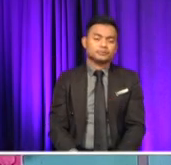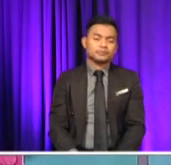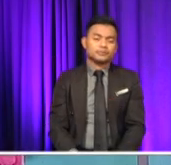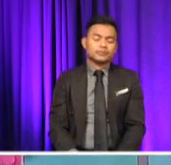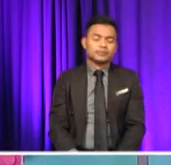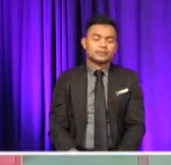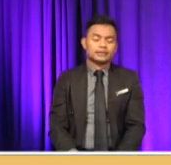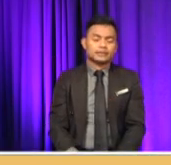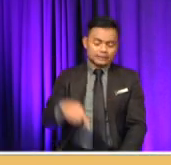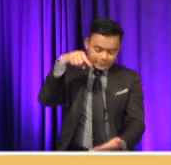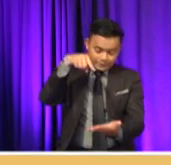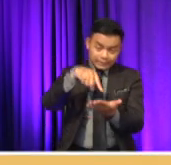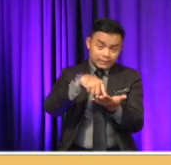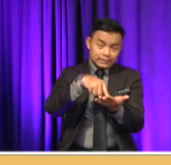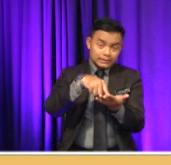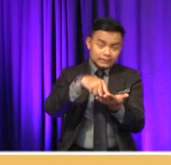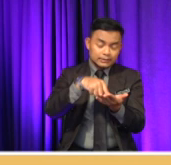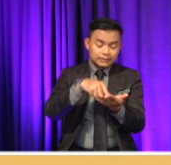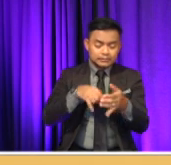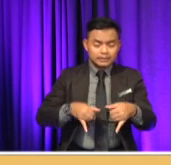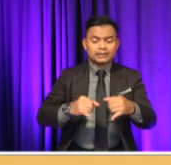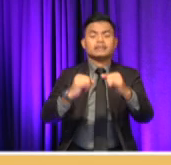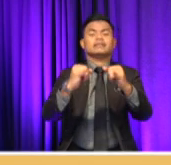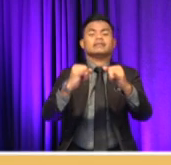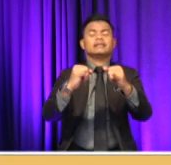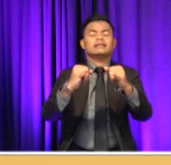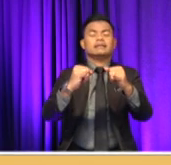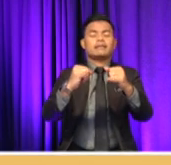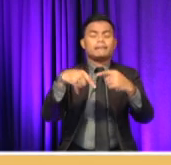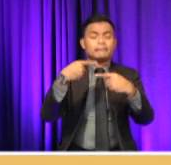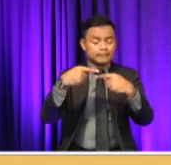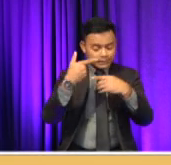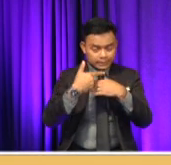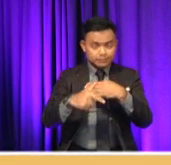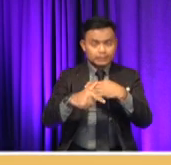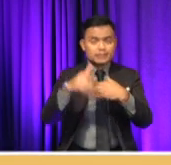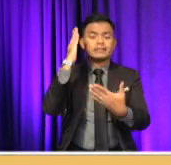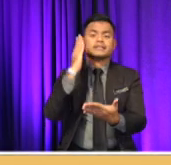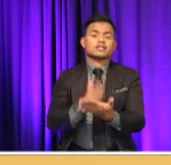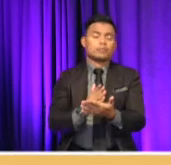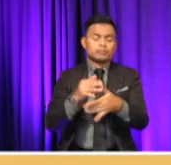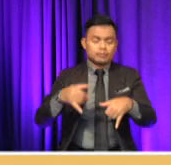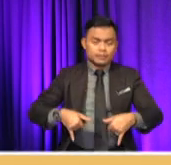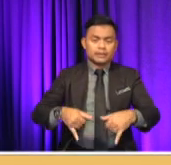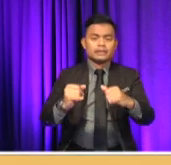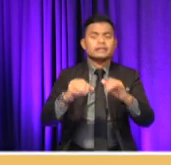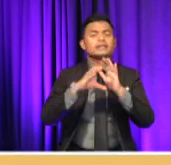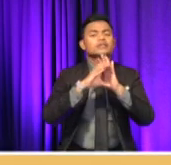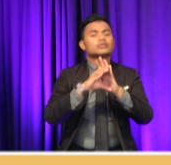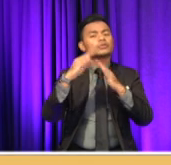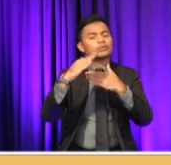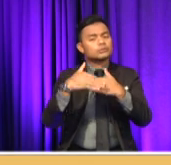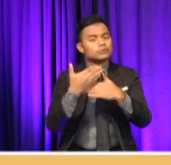milik kita tekan teng dia mengalih bila kita lepas harus berhenti mengalir contoh paling mudah adalah pada